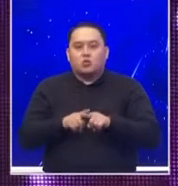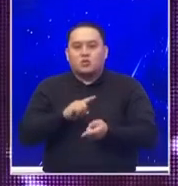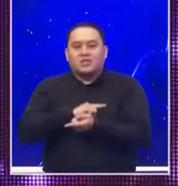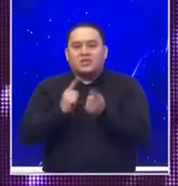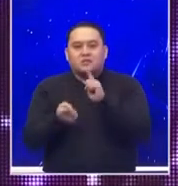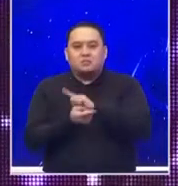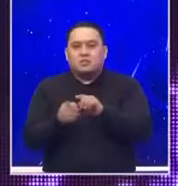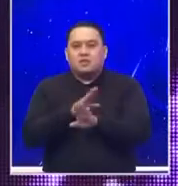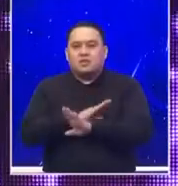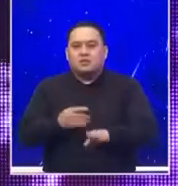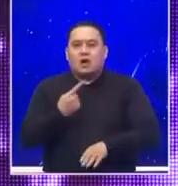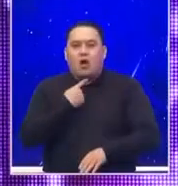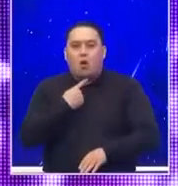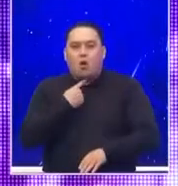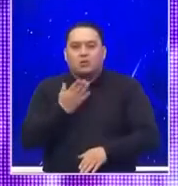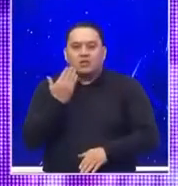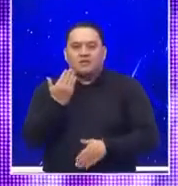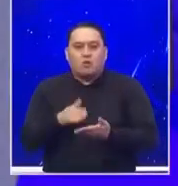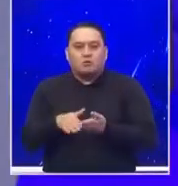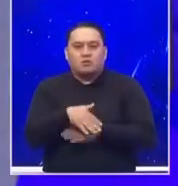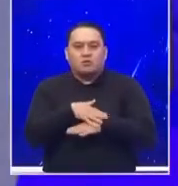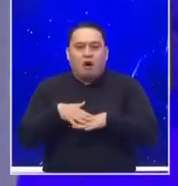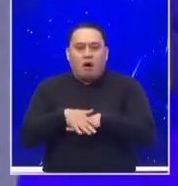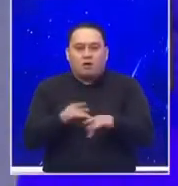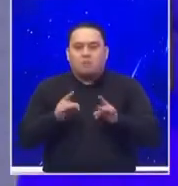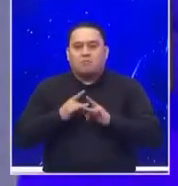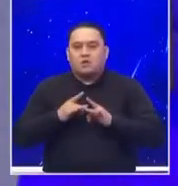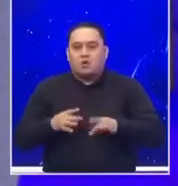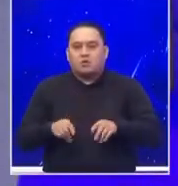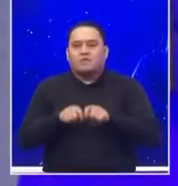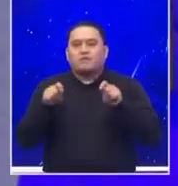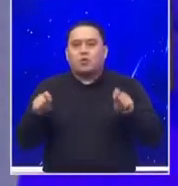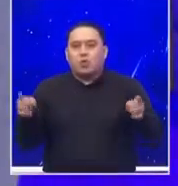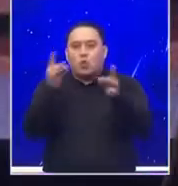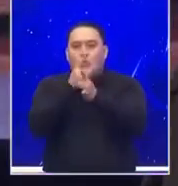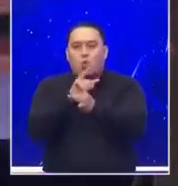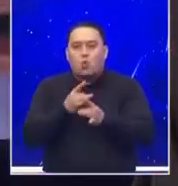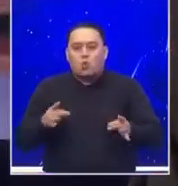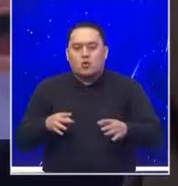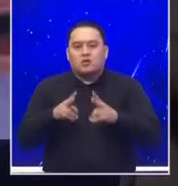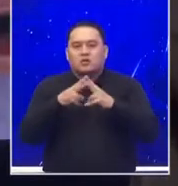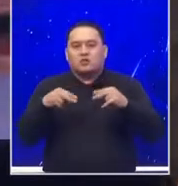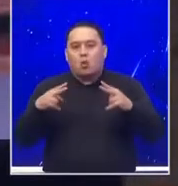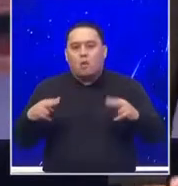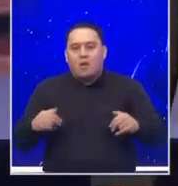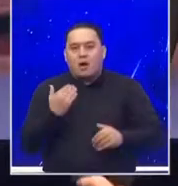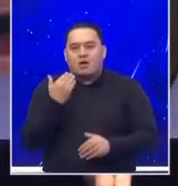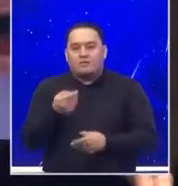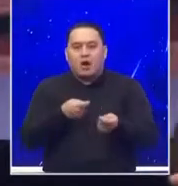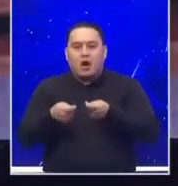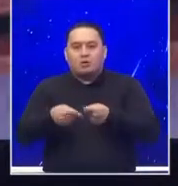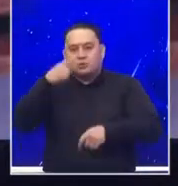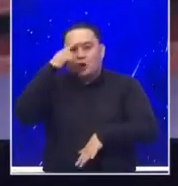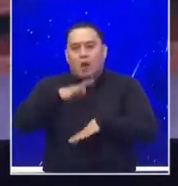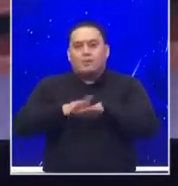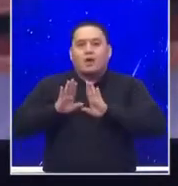остаются голосом страны и ее народа юбилейный год торжественно открыли во дворце культуры имени ильяса жансугурова от имени главы региона заместитель